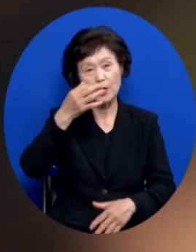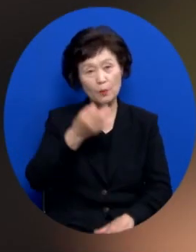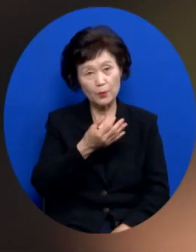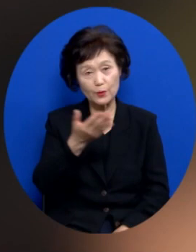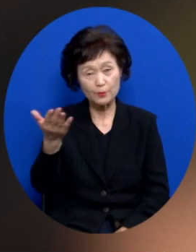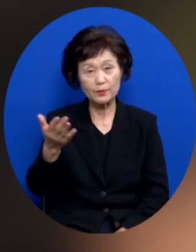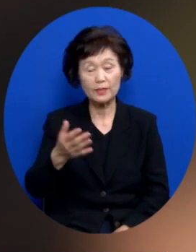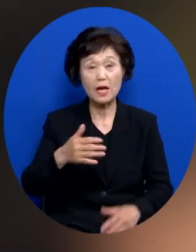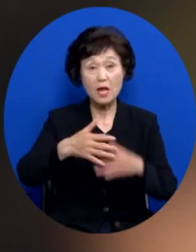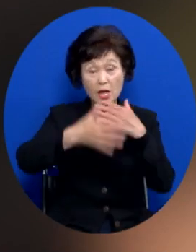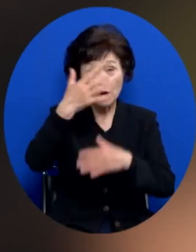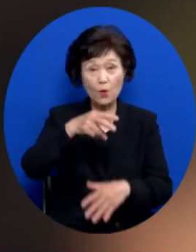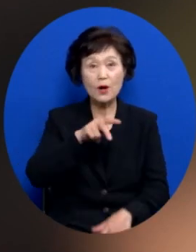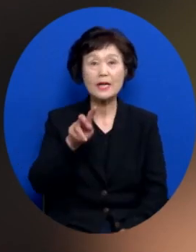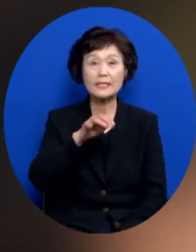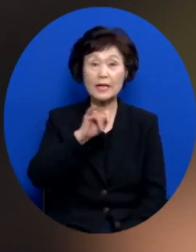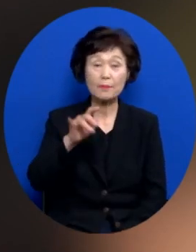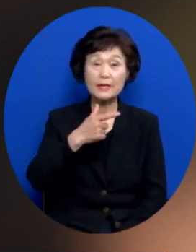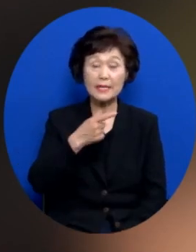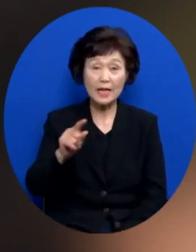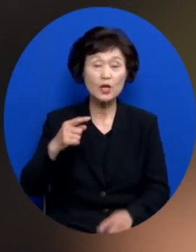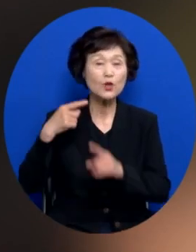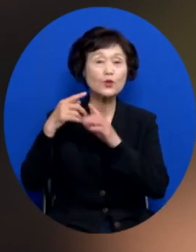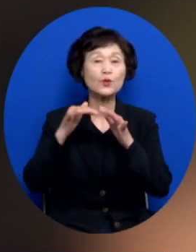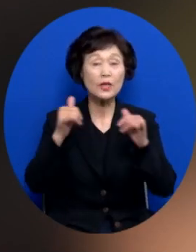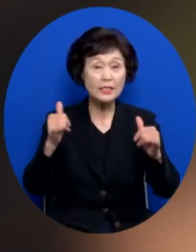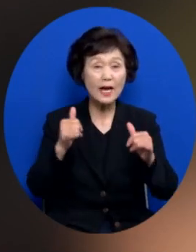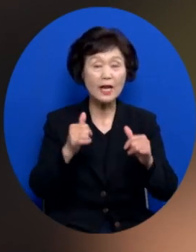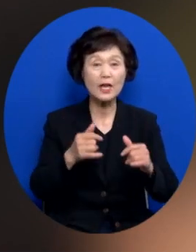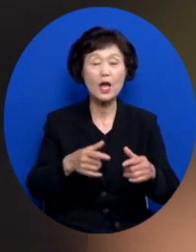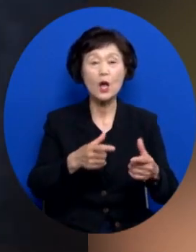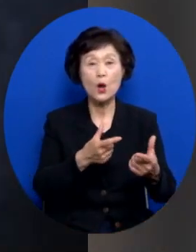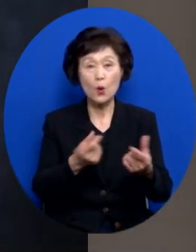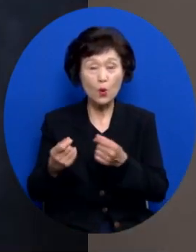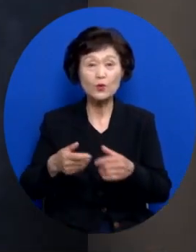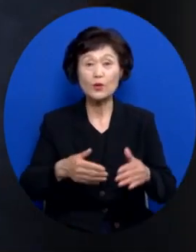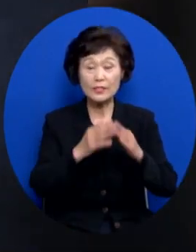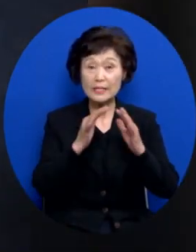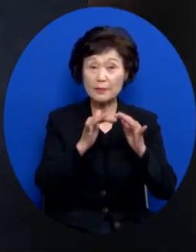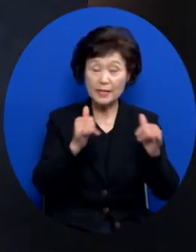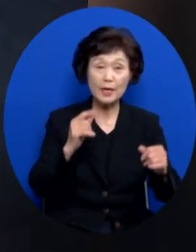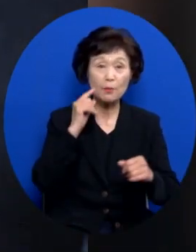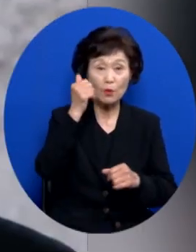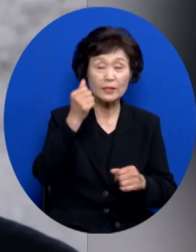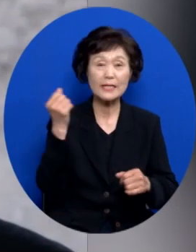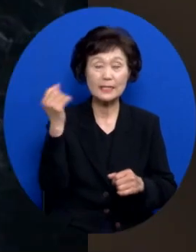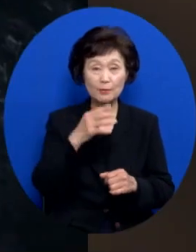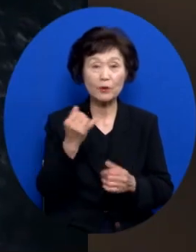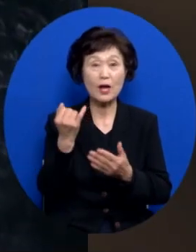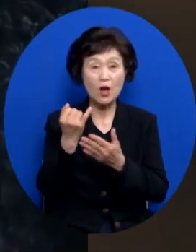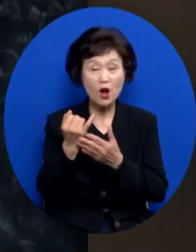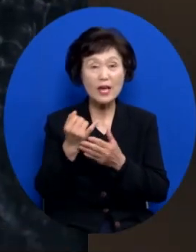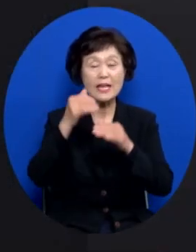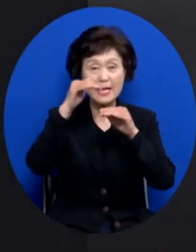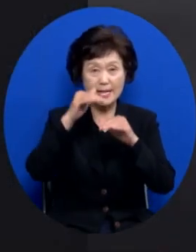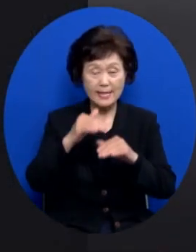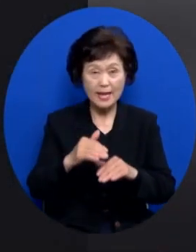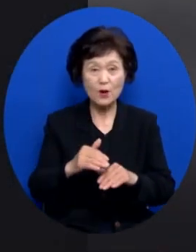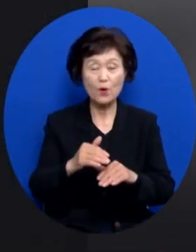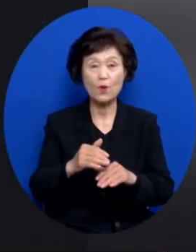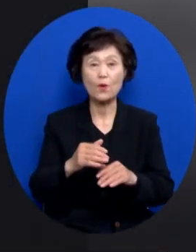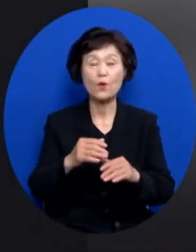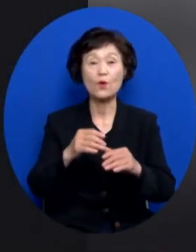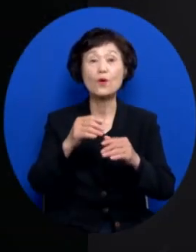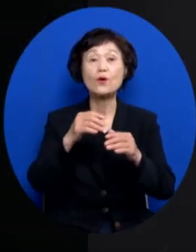영화 사비나는 순교자의 소리 공동설립자인 리처드 원브란트 목사와 사비나사보의 실화를 바탕으로 한 작품으로